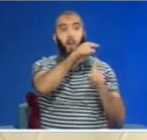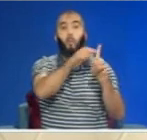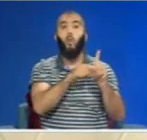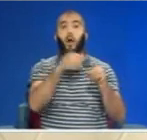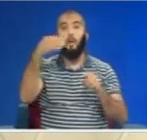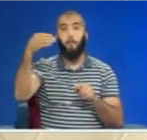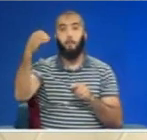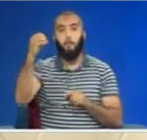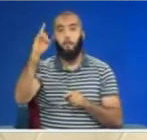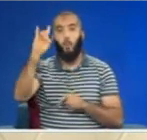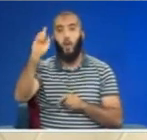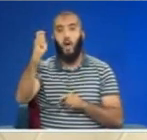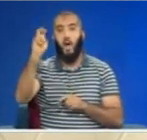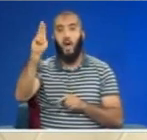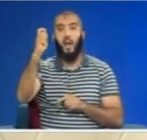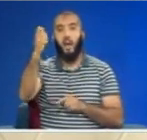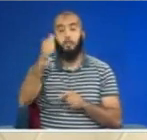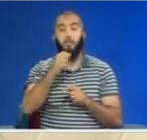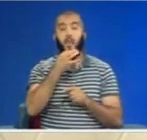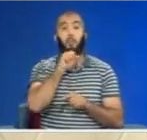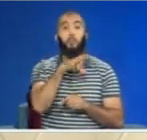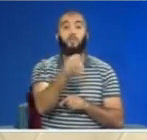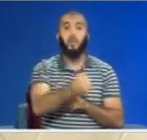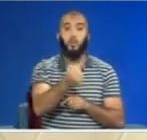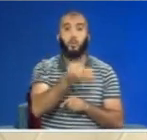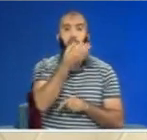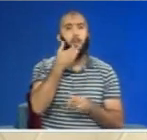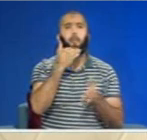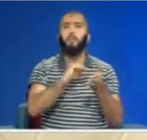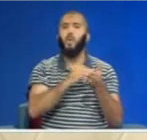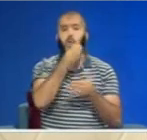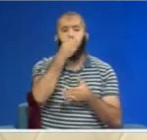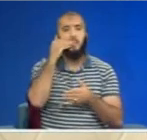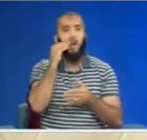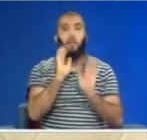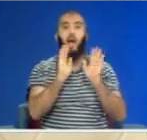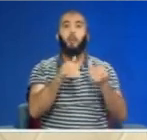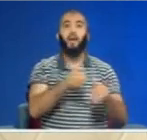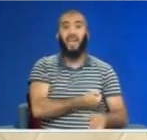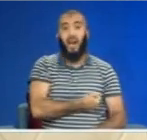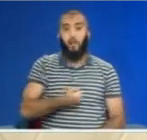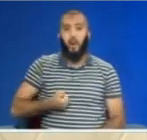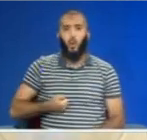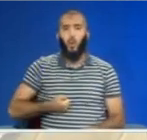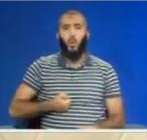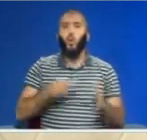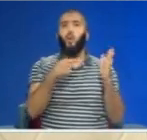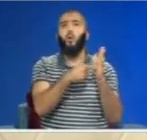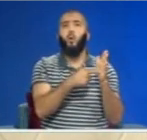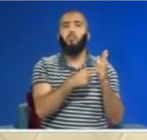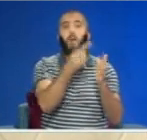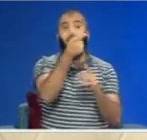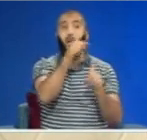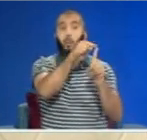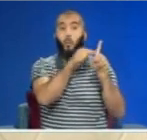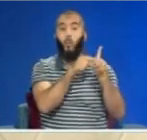فيه كما قال النبي عليه الصلاة والسلام: أفضل الصيام بعد رمضان شهر الله المحرم. معناها الإنسان